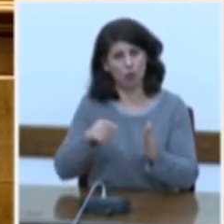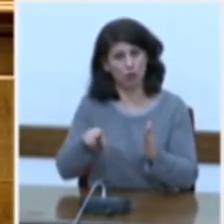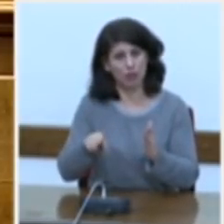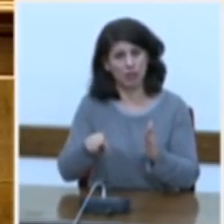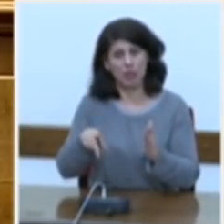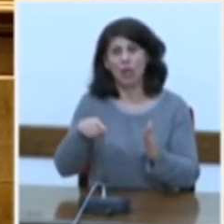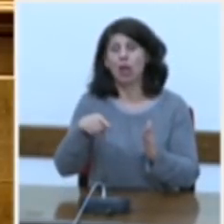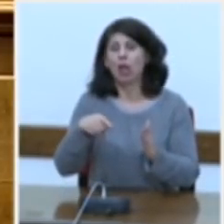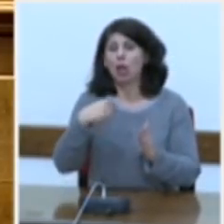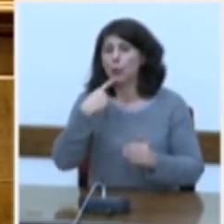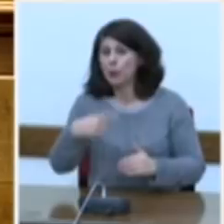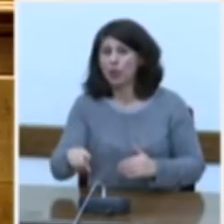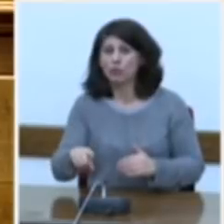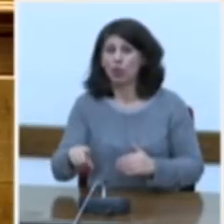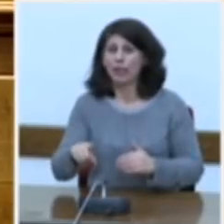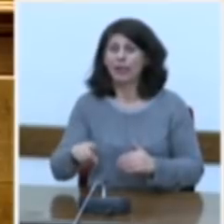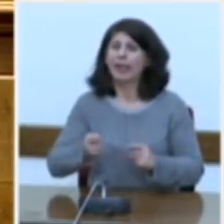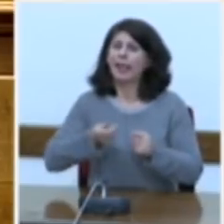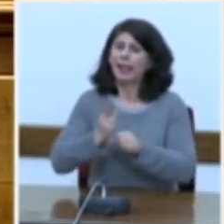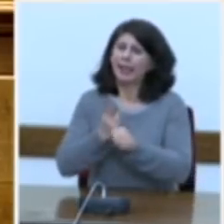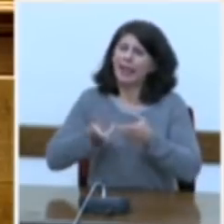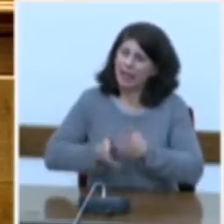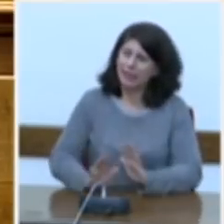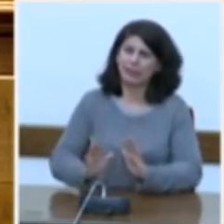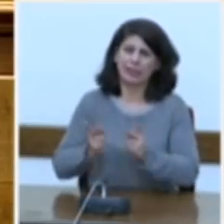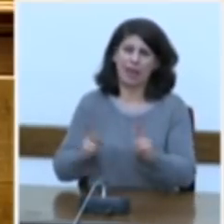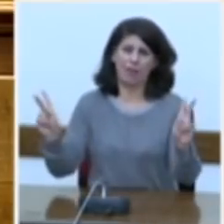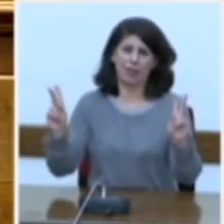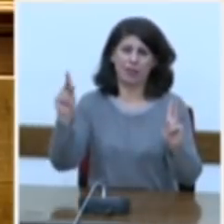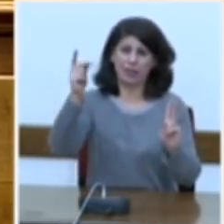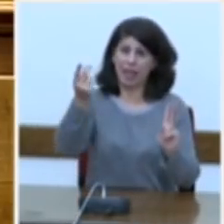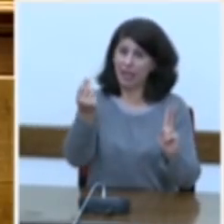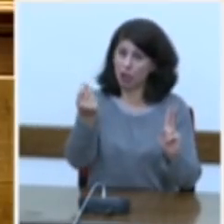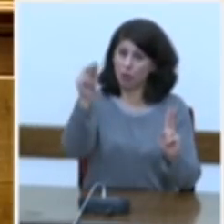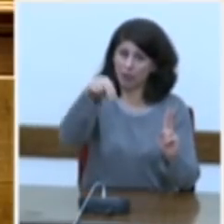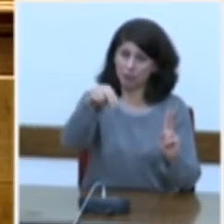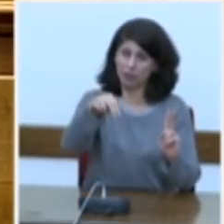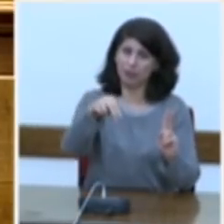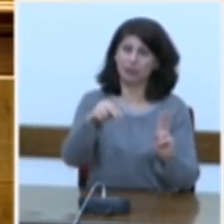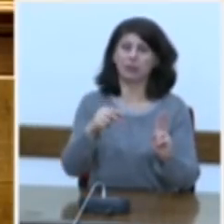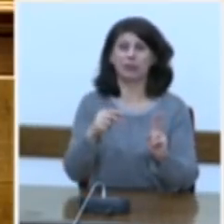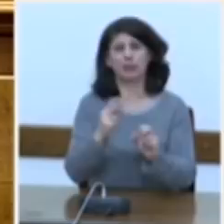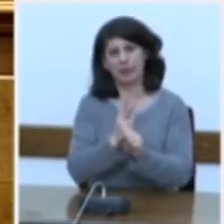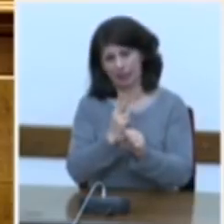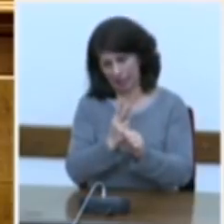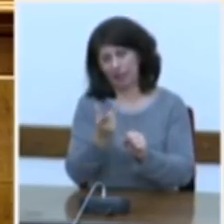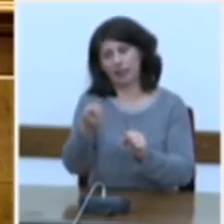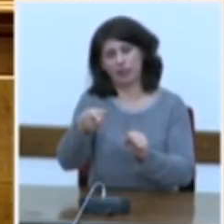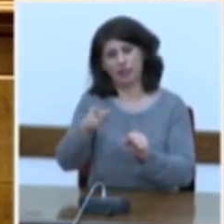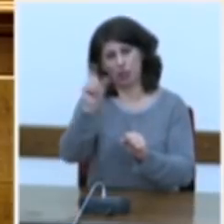της γενετήσιας ελευθερίας και της οικονομικής εκμετάλλευσης της γενετήσιας ζωής, ας